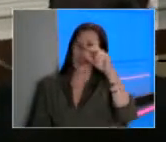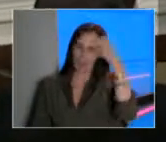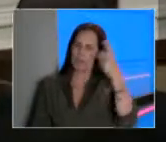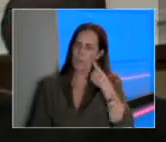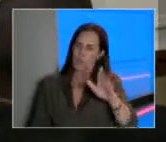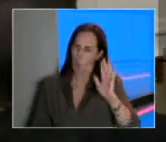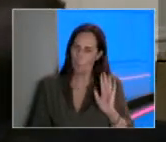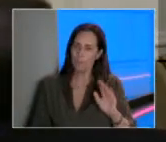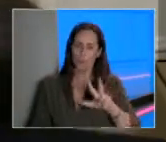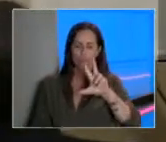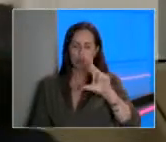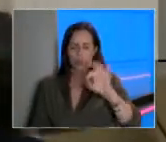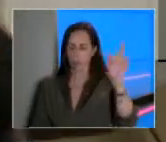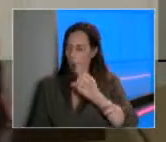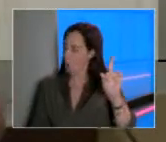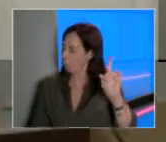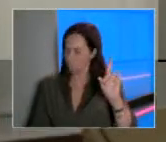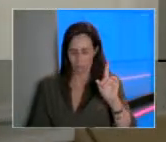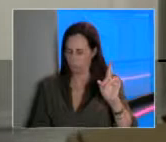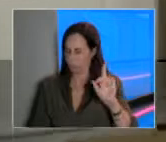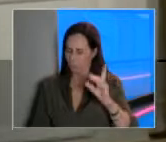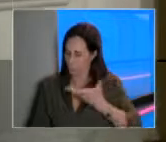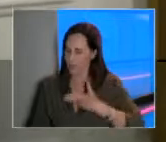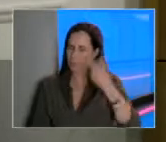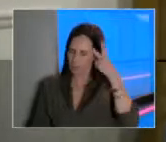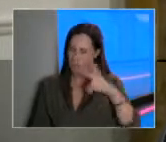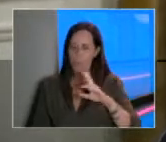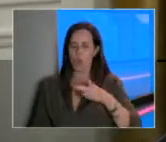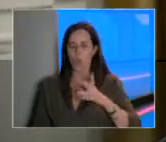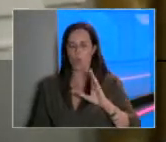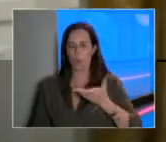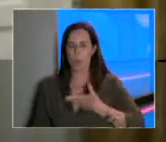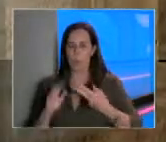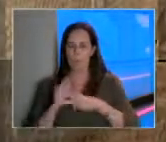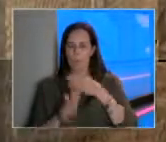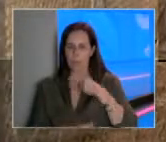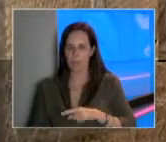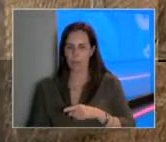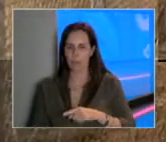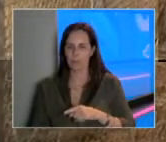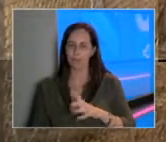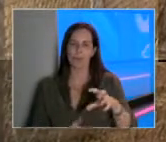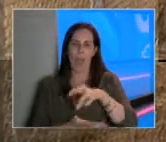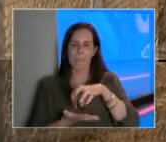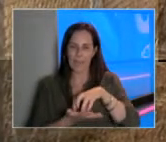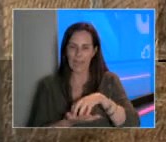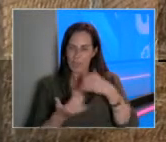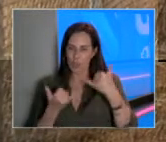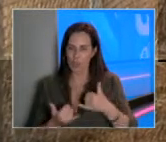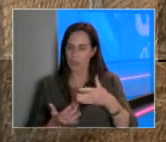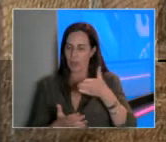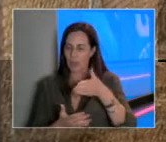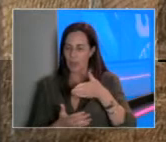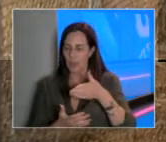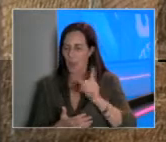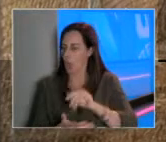תראו, 30% לא עובר, אנחנו מבינים את זה, זה לא עובר פוליטית בישראל. המרכז שעכשיו הוא חלק